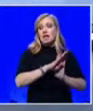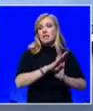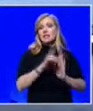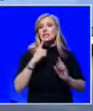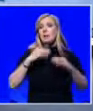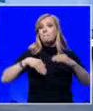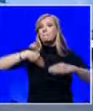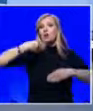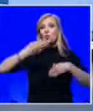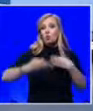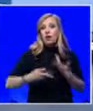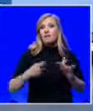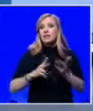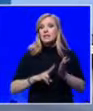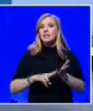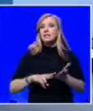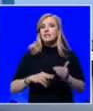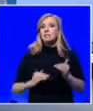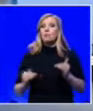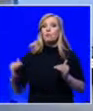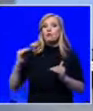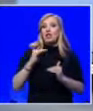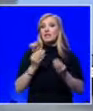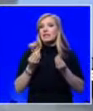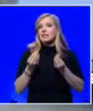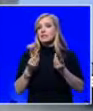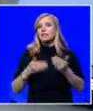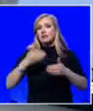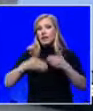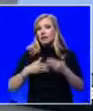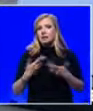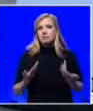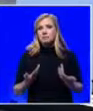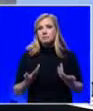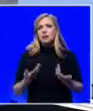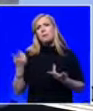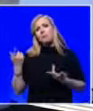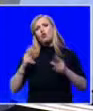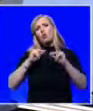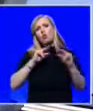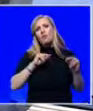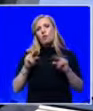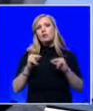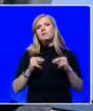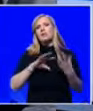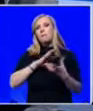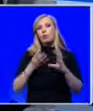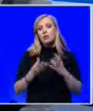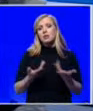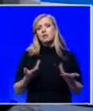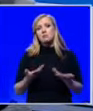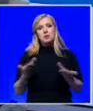за преодоляване на скока на цените и така нататък и така нататък. Просто ще си говорим за политики. Те са вътрешни и